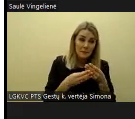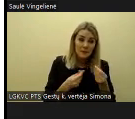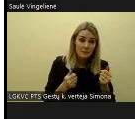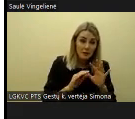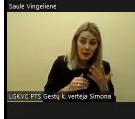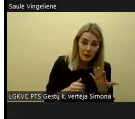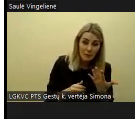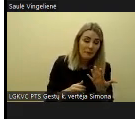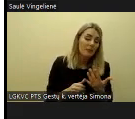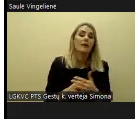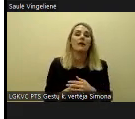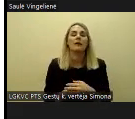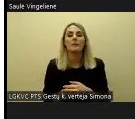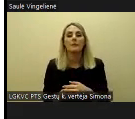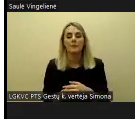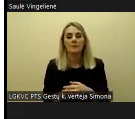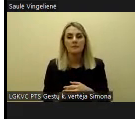klausimą, ką reiškia,